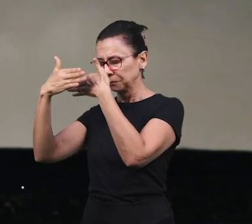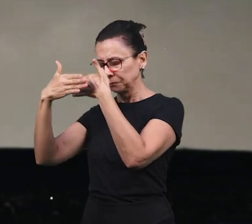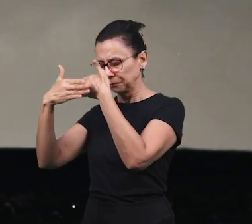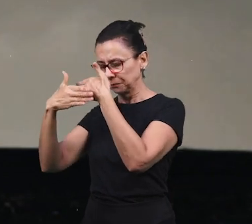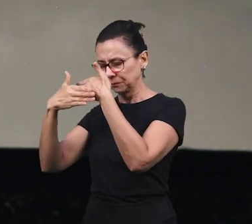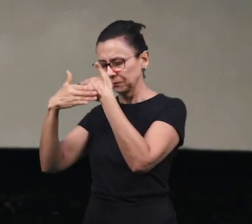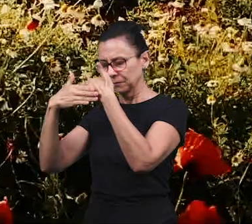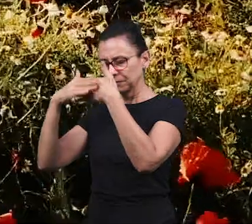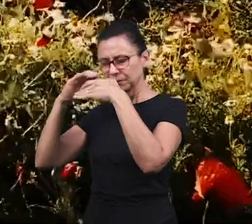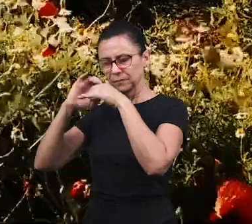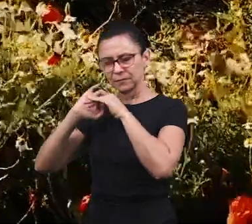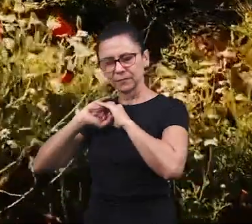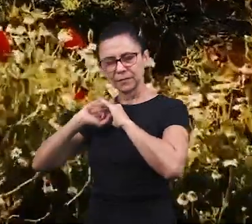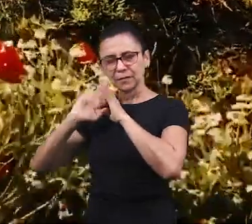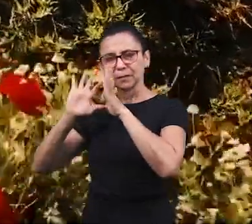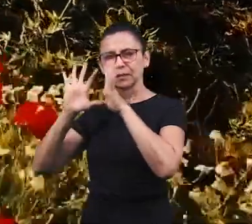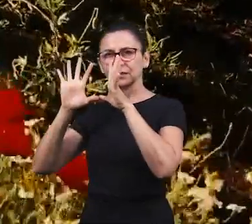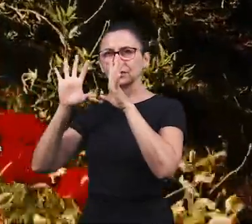pés,